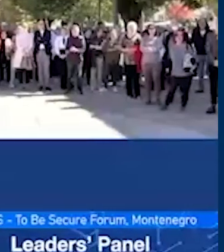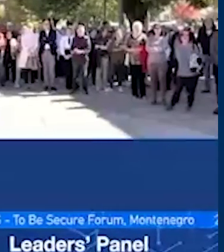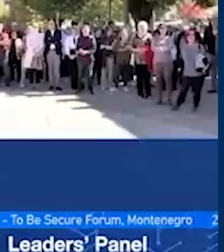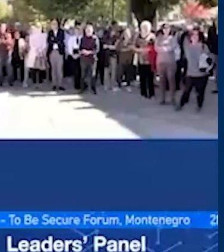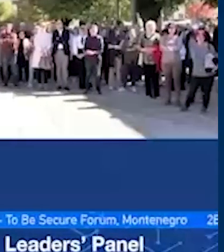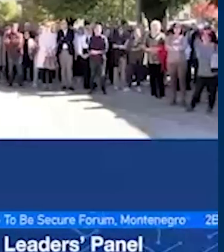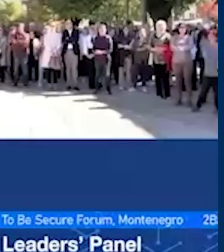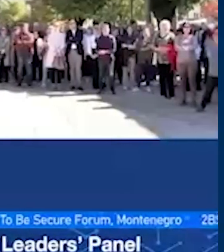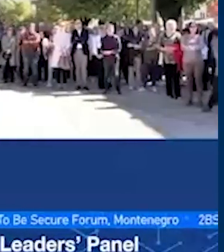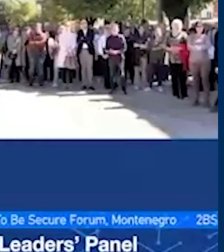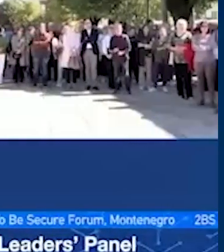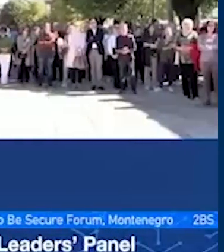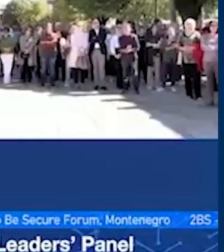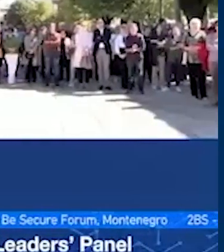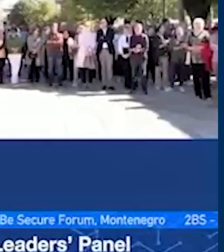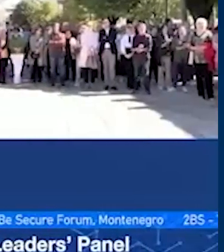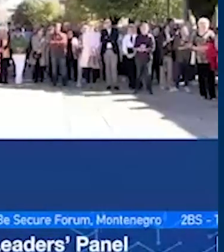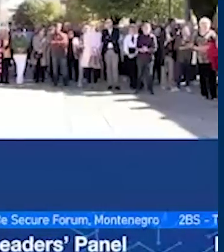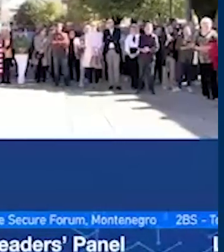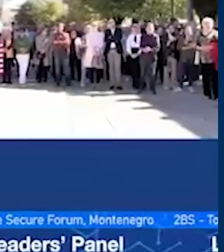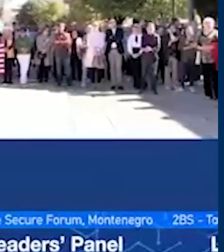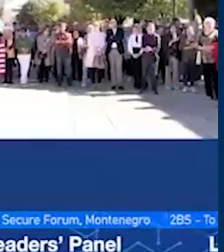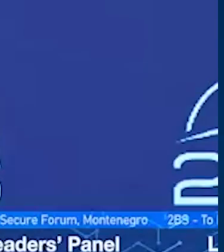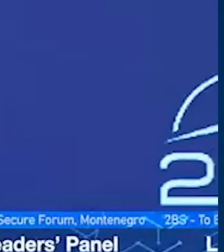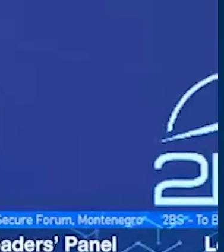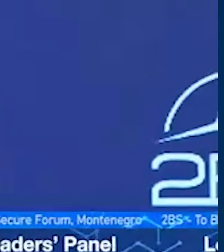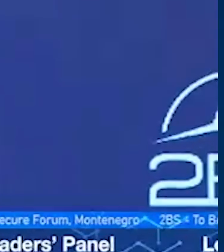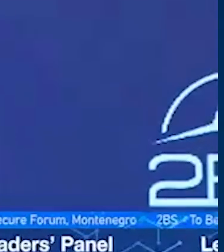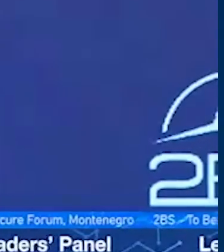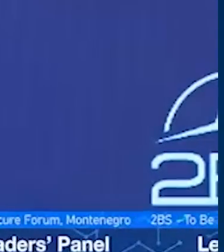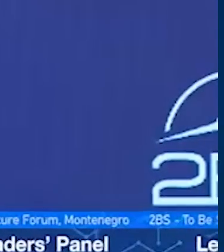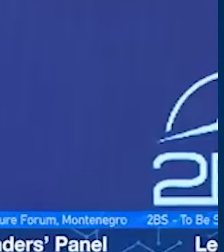Володимир Зеленський на Ютубі